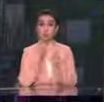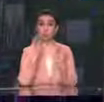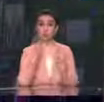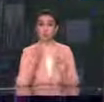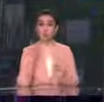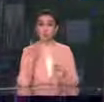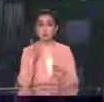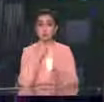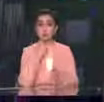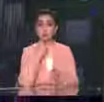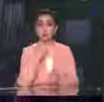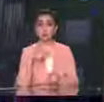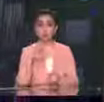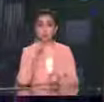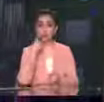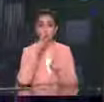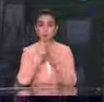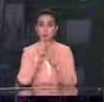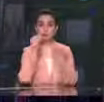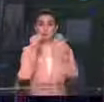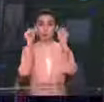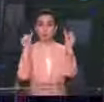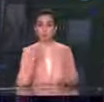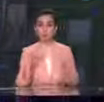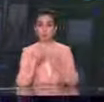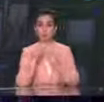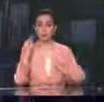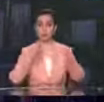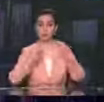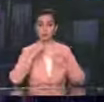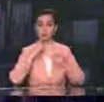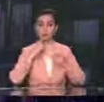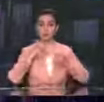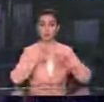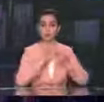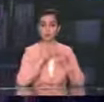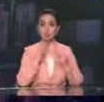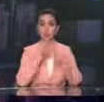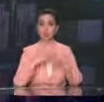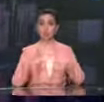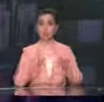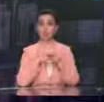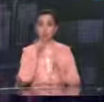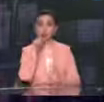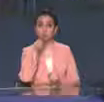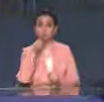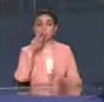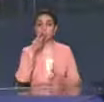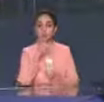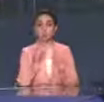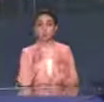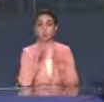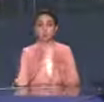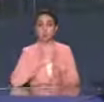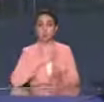языка в употреблении слов и их форм в построении словосочетаний и предложений то есть это те ошибки которые